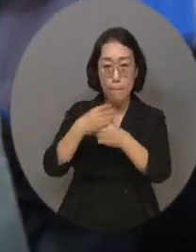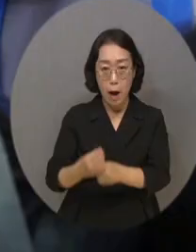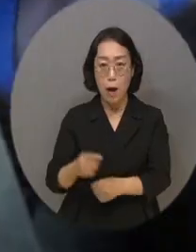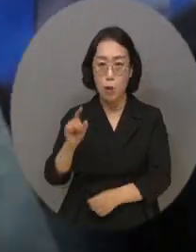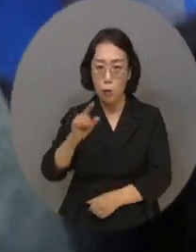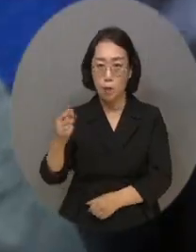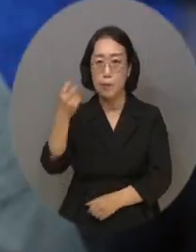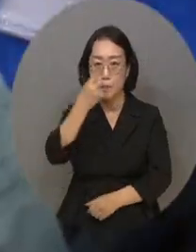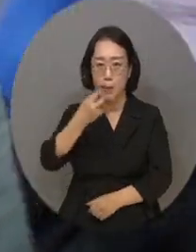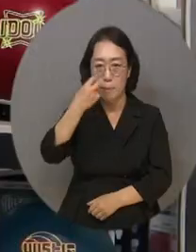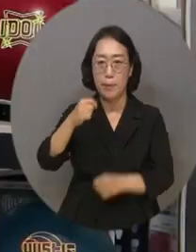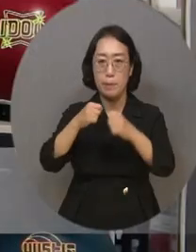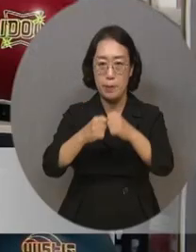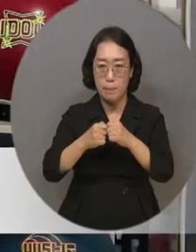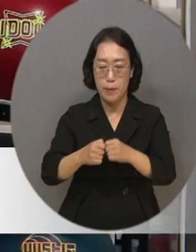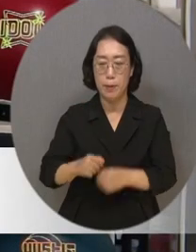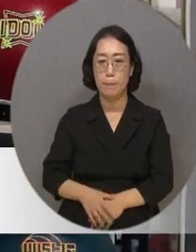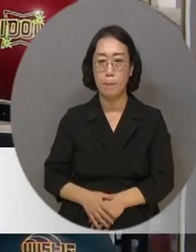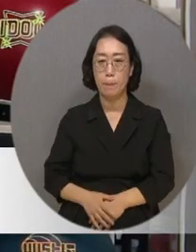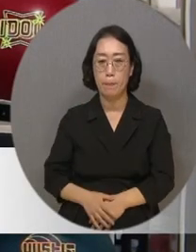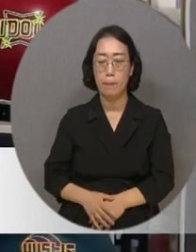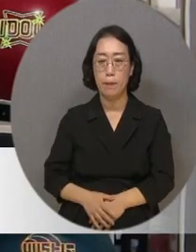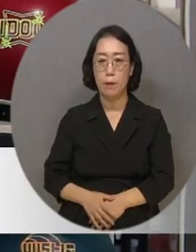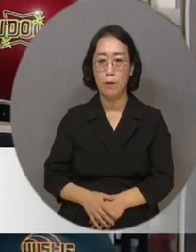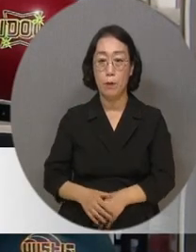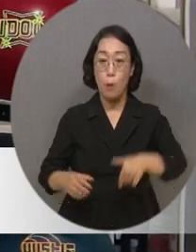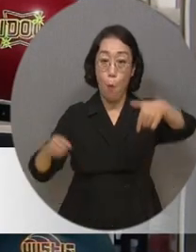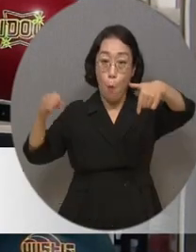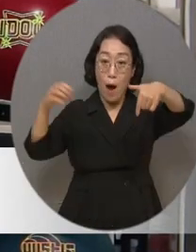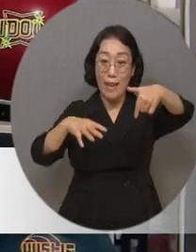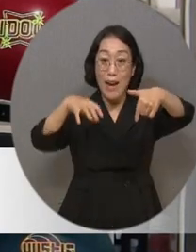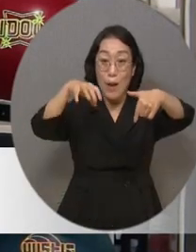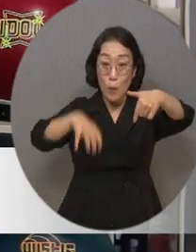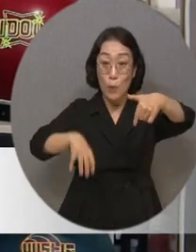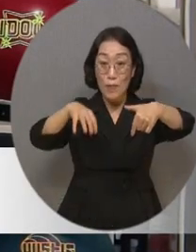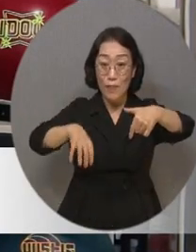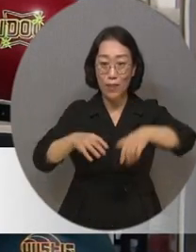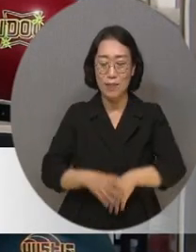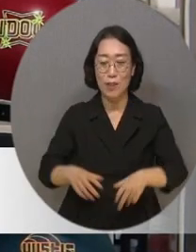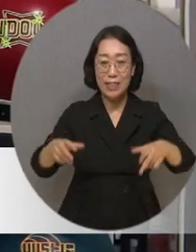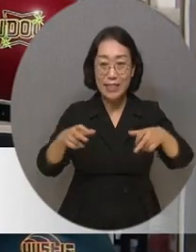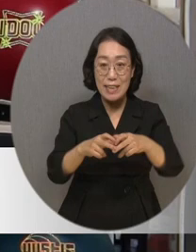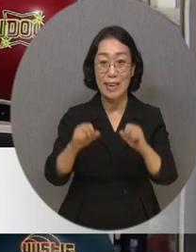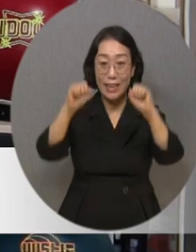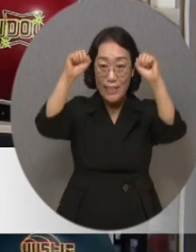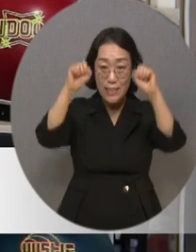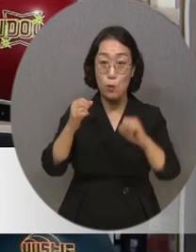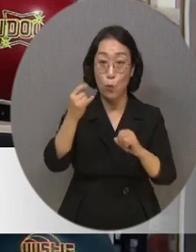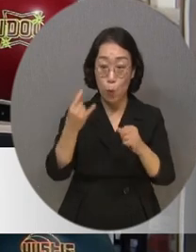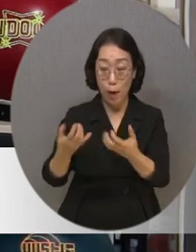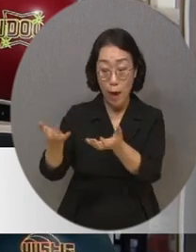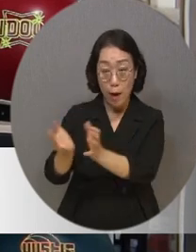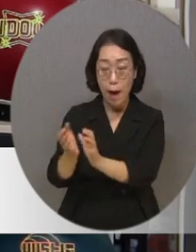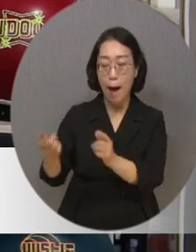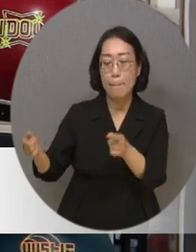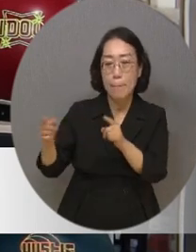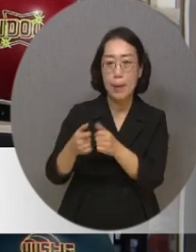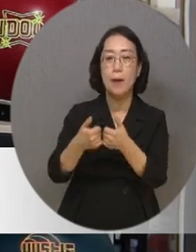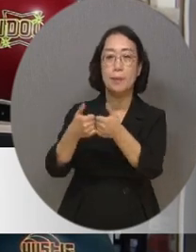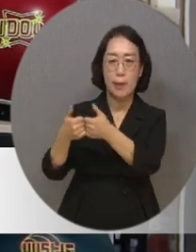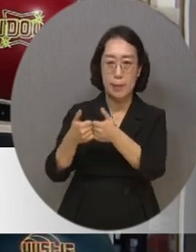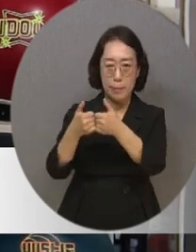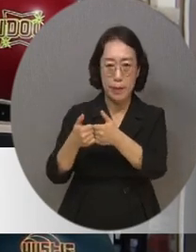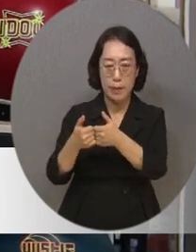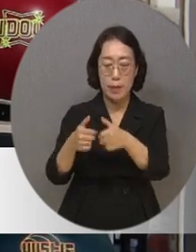점검했습니다. 우리 시에서는 광양시 장애인체육회와 함께